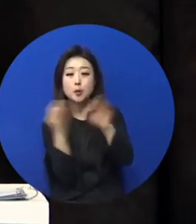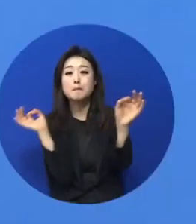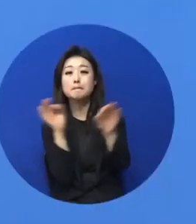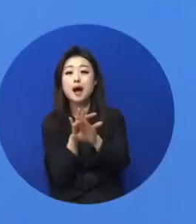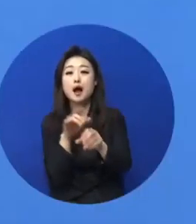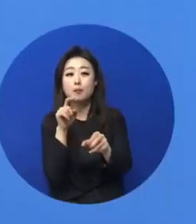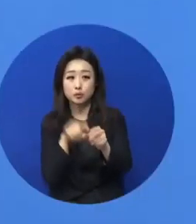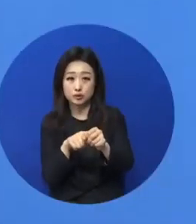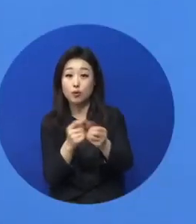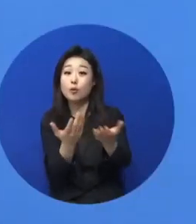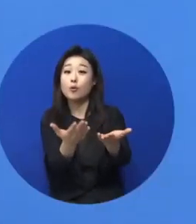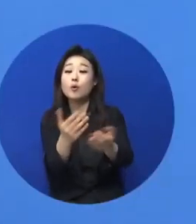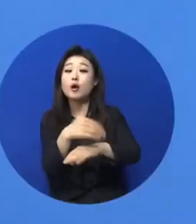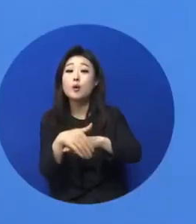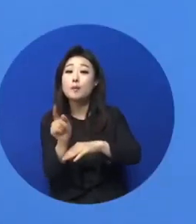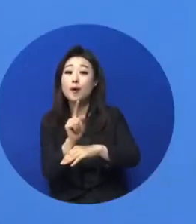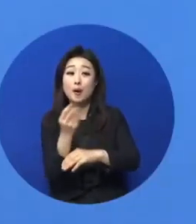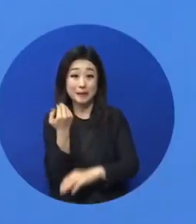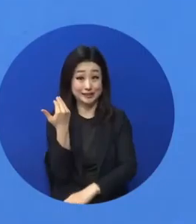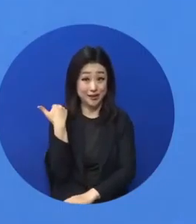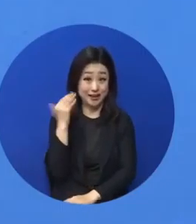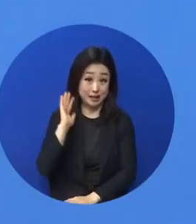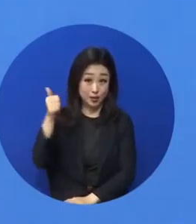네, 얼마 전에 우리 대통령께서